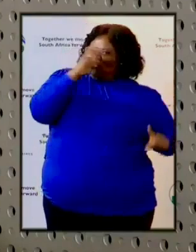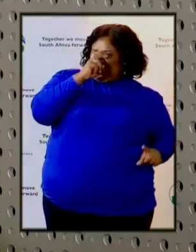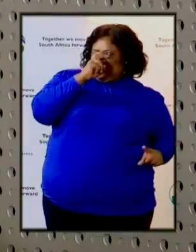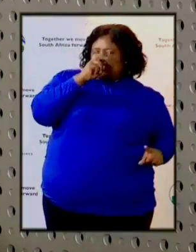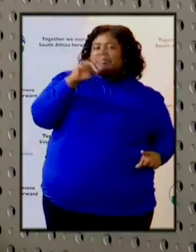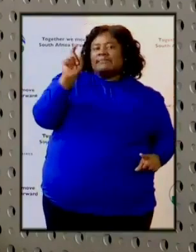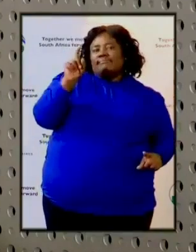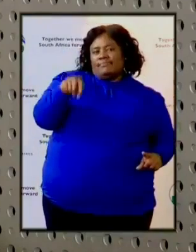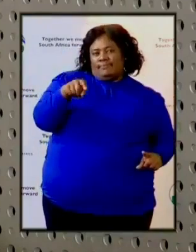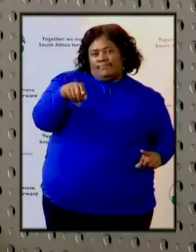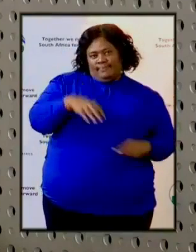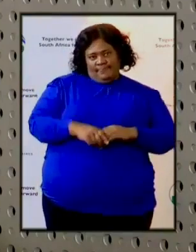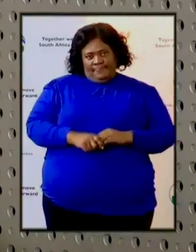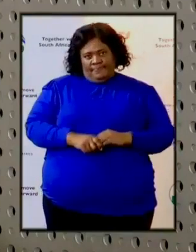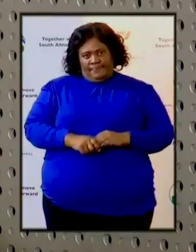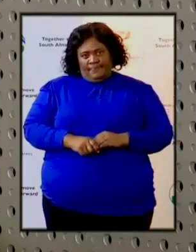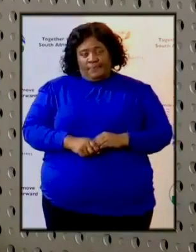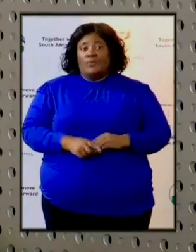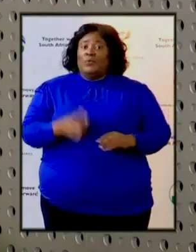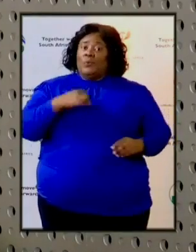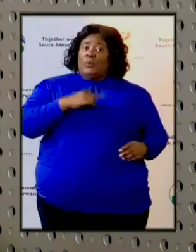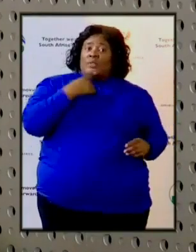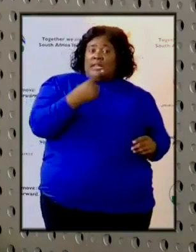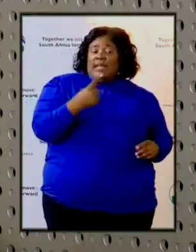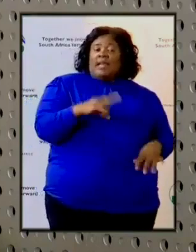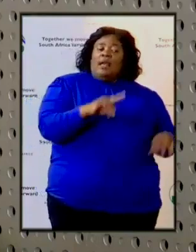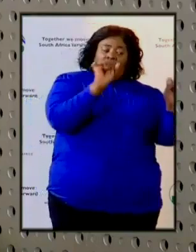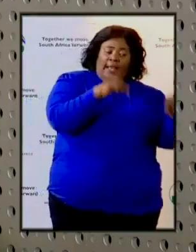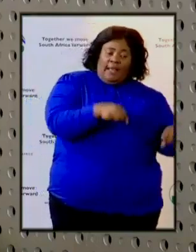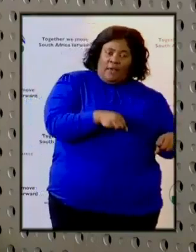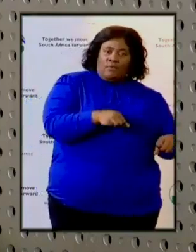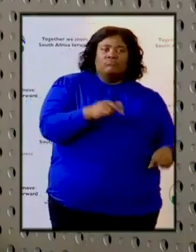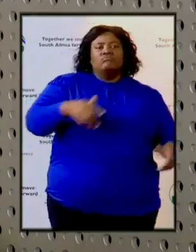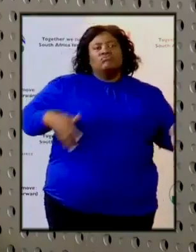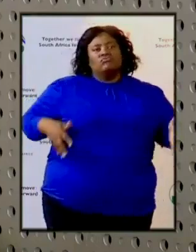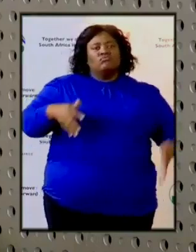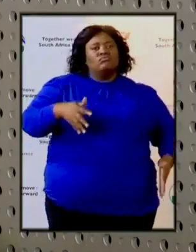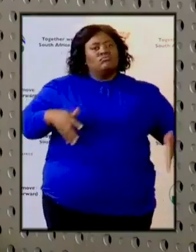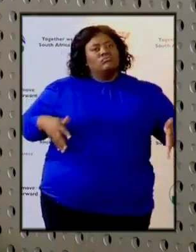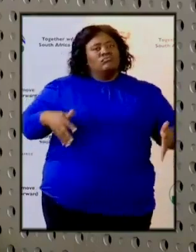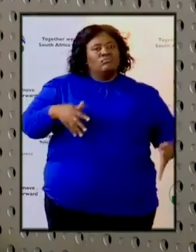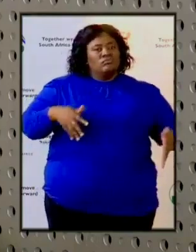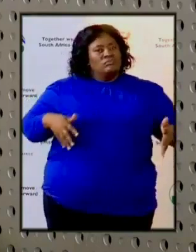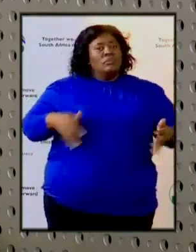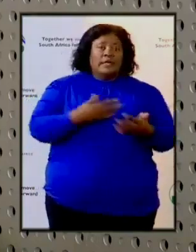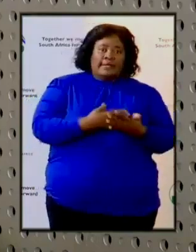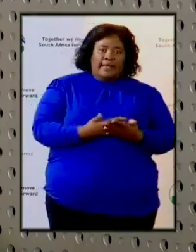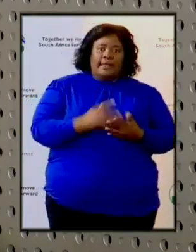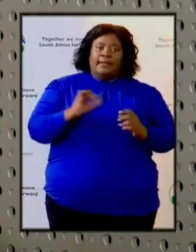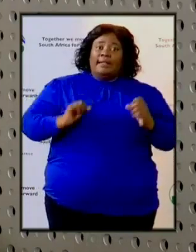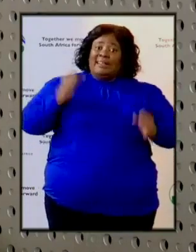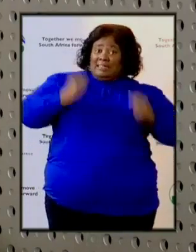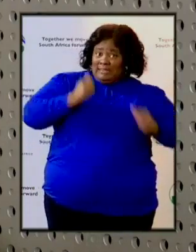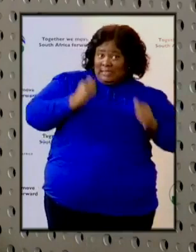ukuqina. So kuthi sithi kuzovunyelwa ukuthi ungawalker, ungagijima, ungagibela